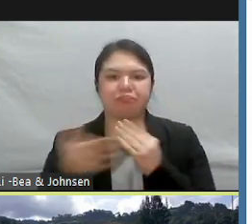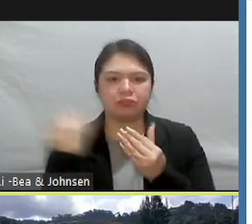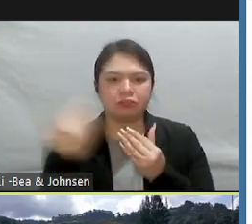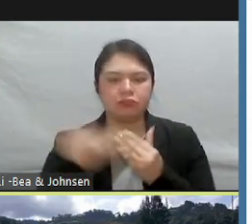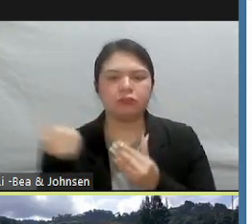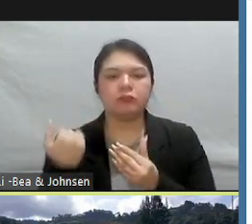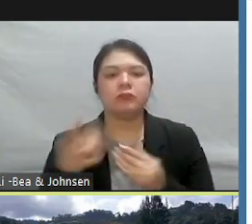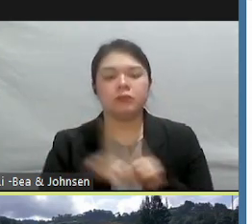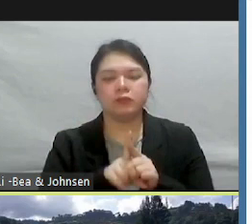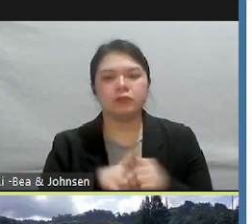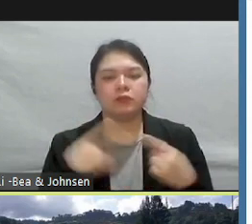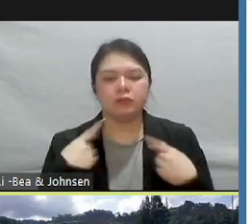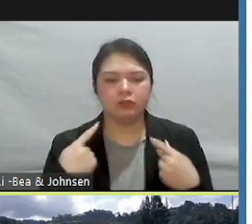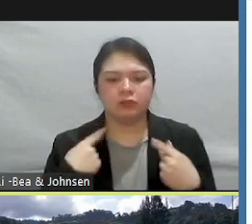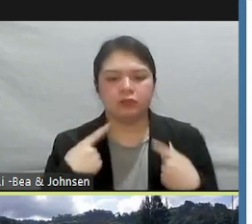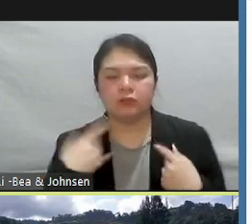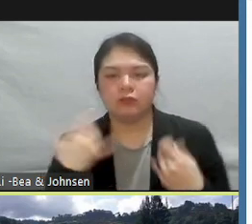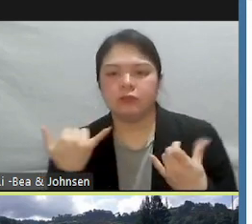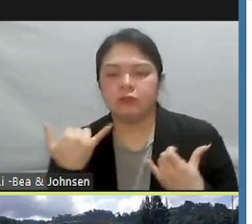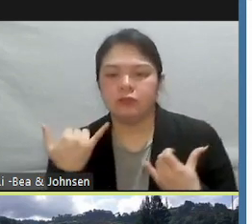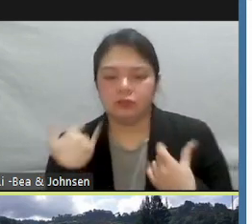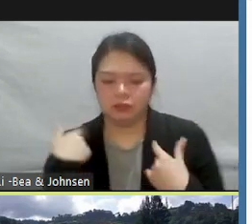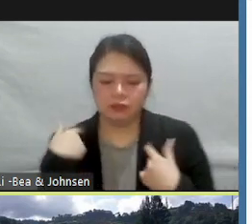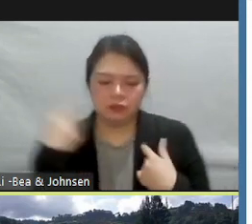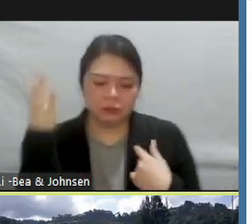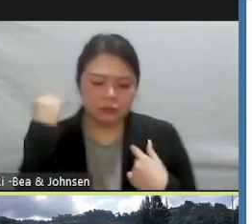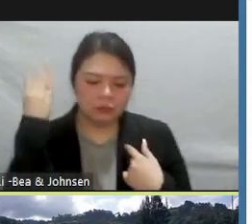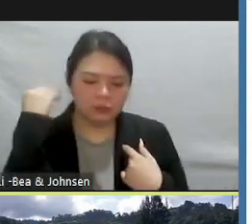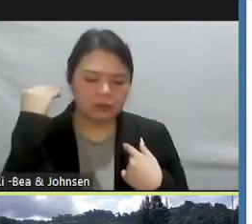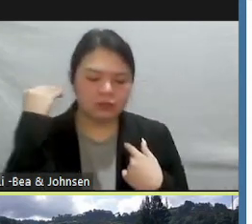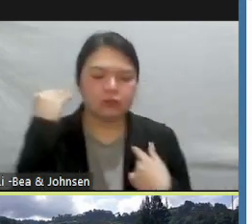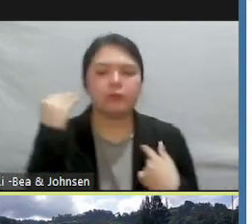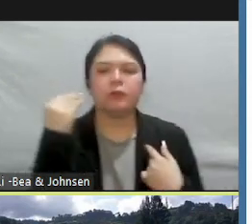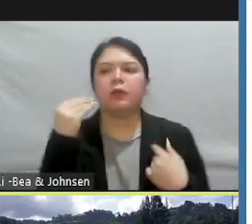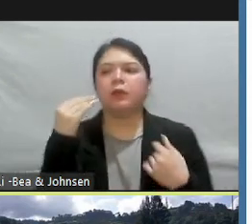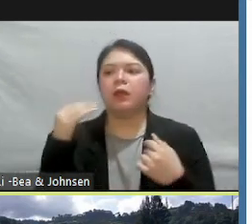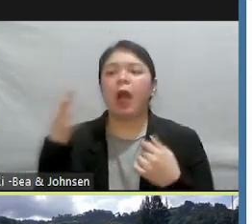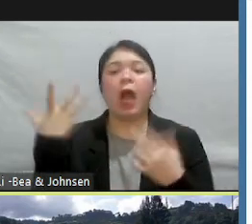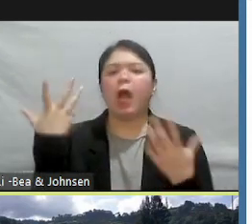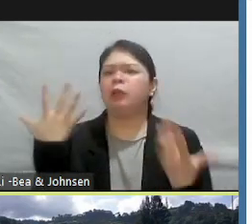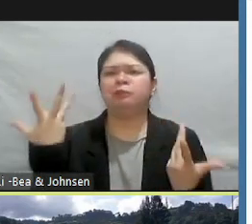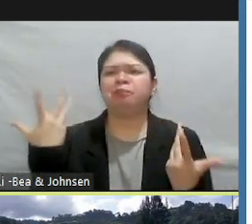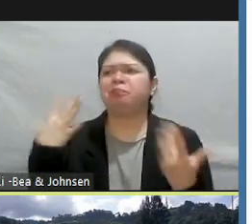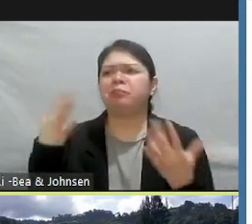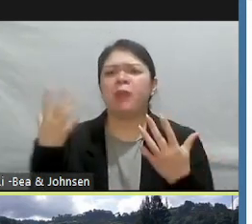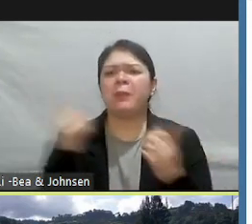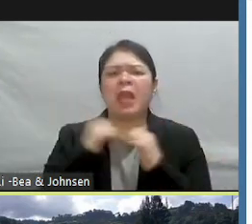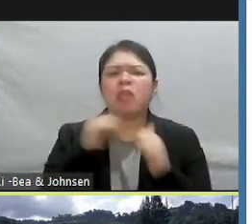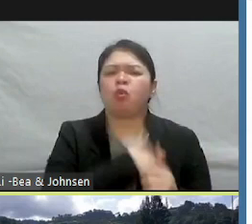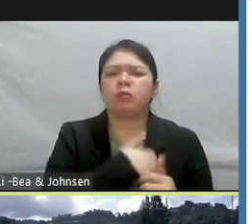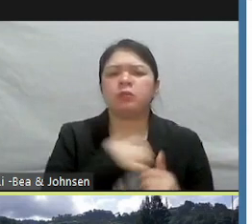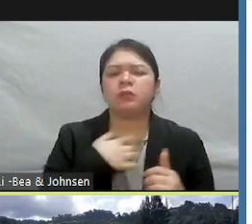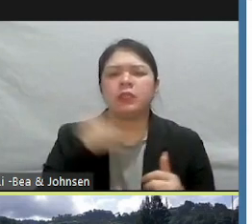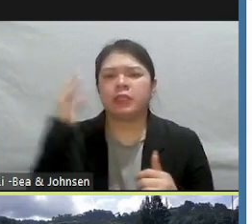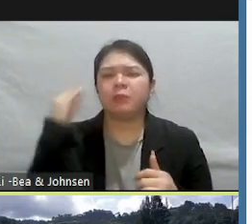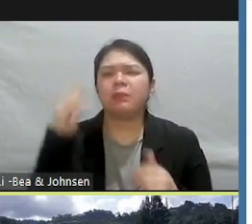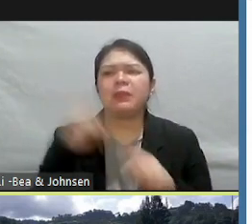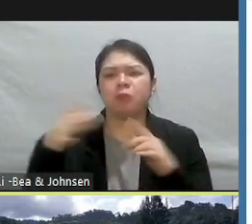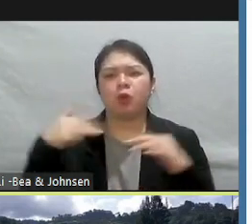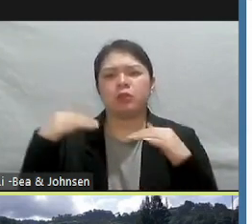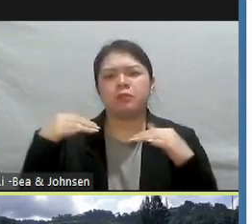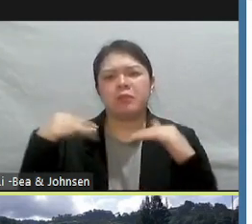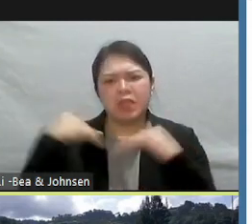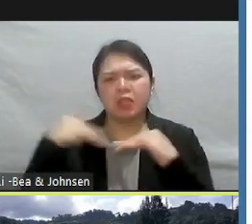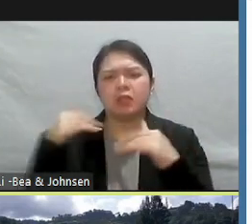makilahok tayo sa mga hearings sa Kongreso, sa Senate para sa pagtanggal